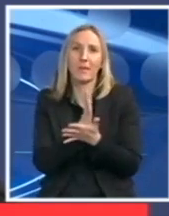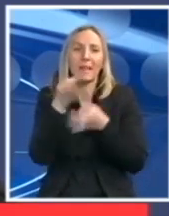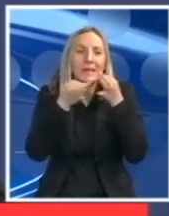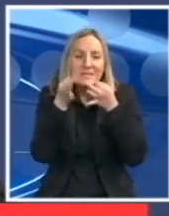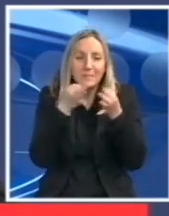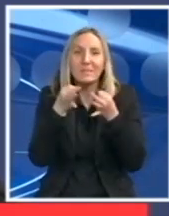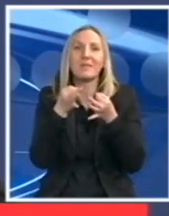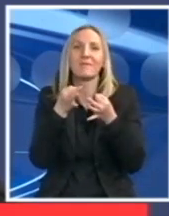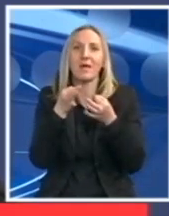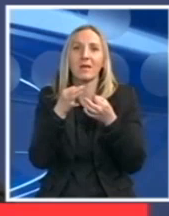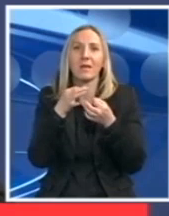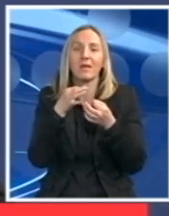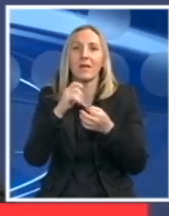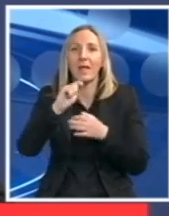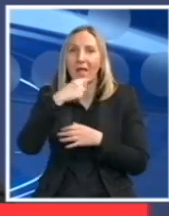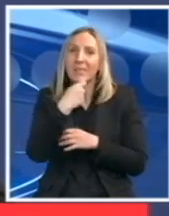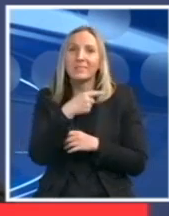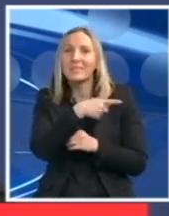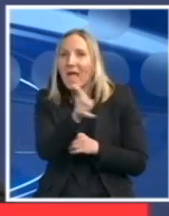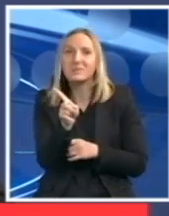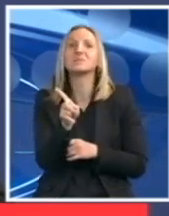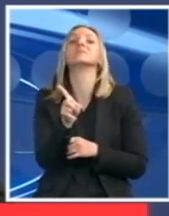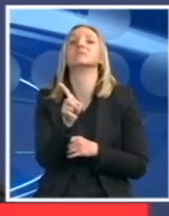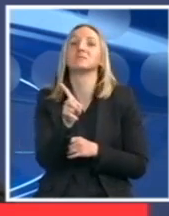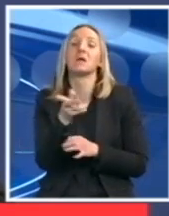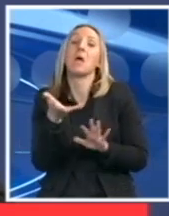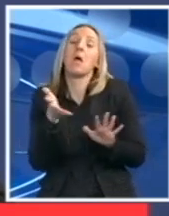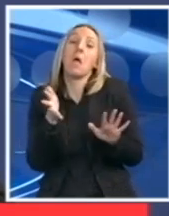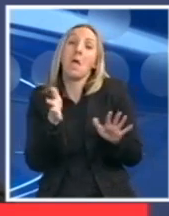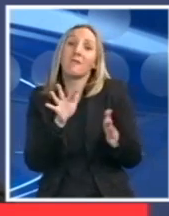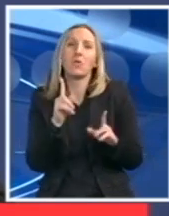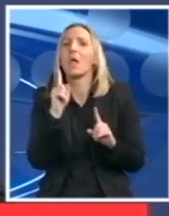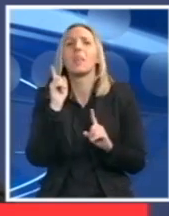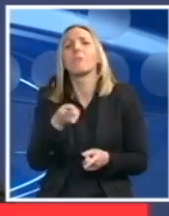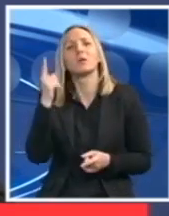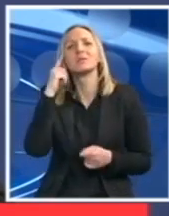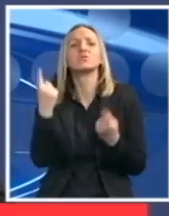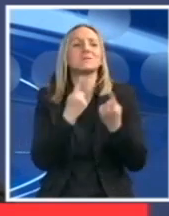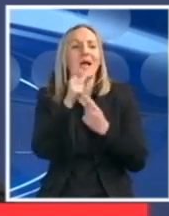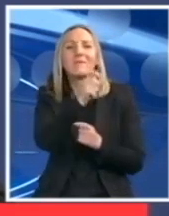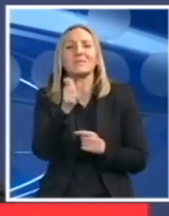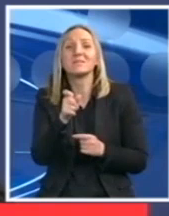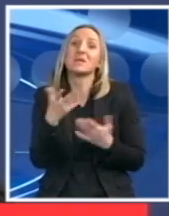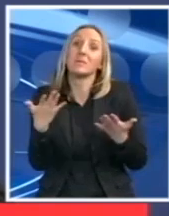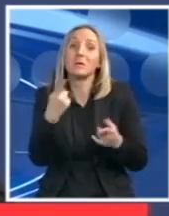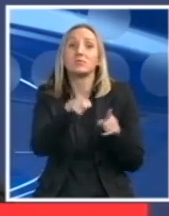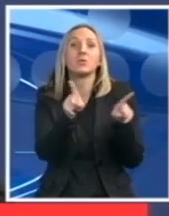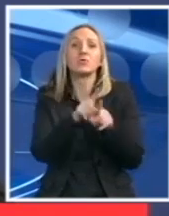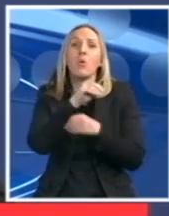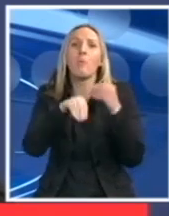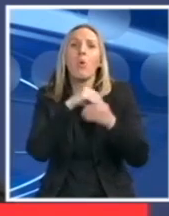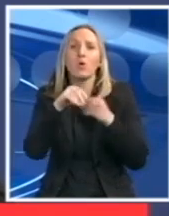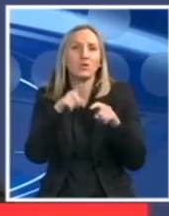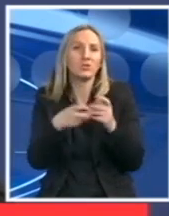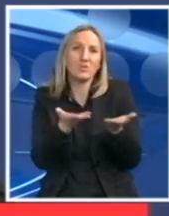ispitivani, testirani, eventualno, ne mora to da znači, zavisi od toga o kome se radi, ipak su to isto porodične uglavnom